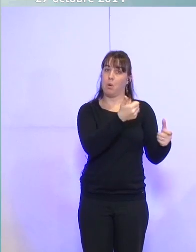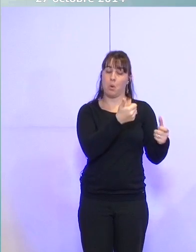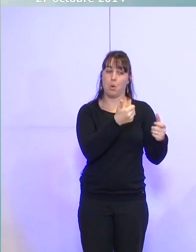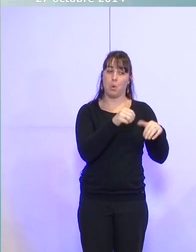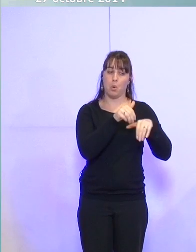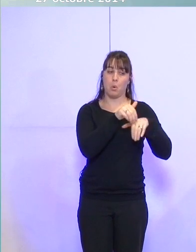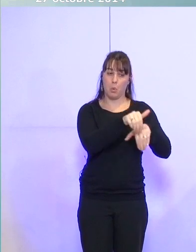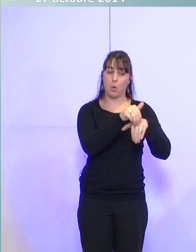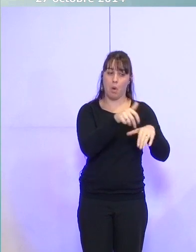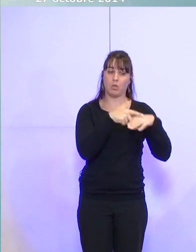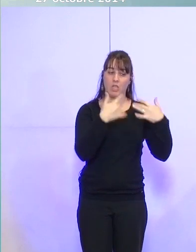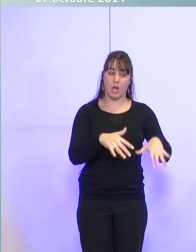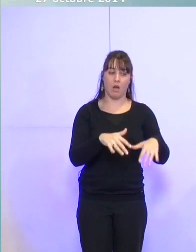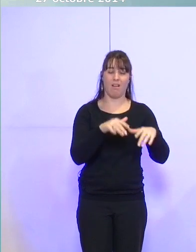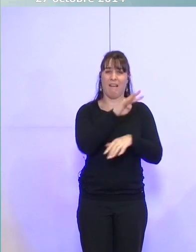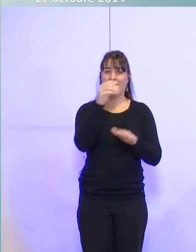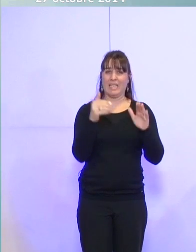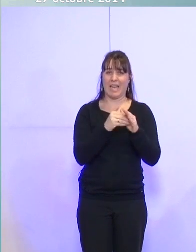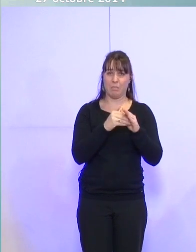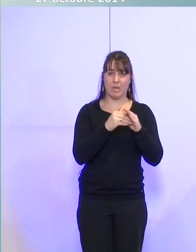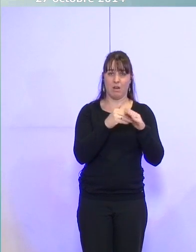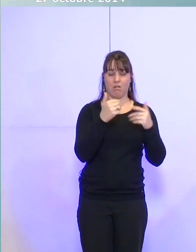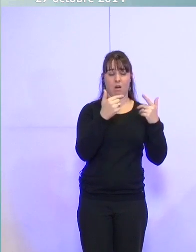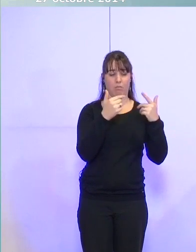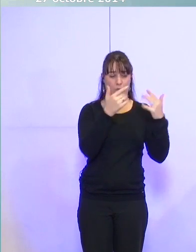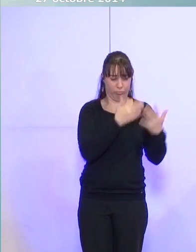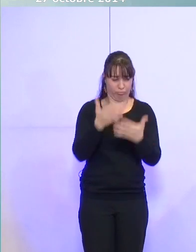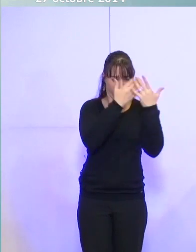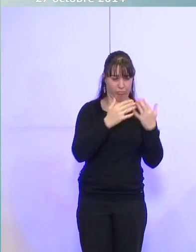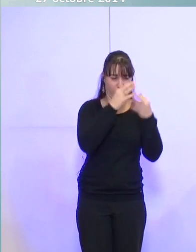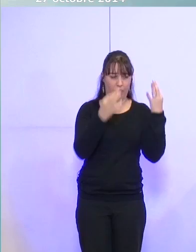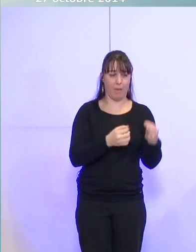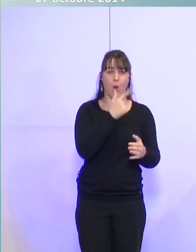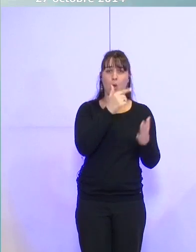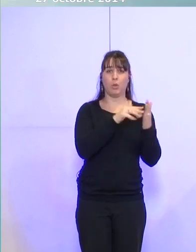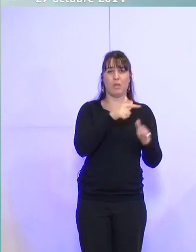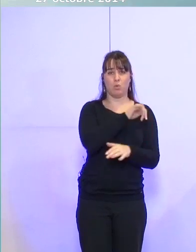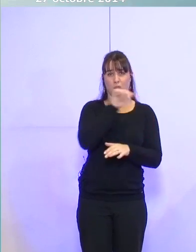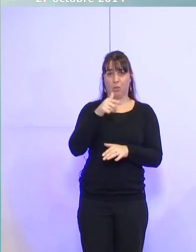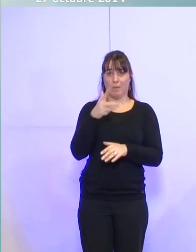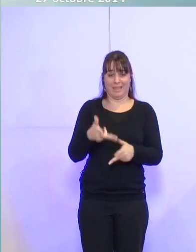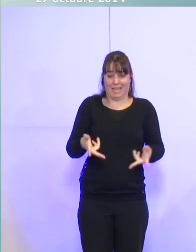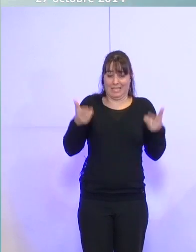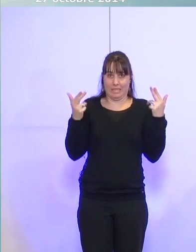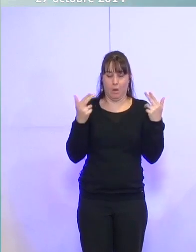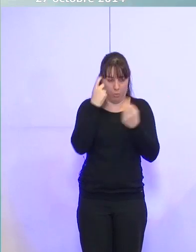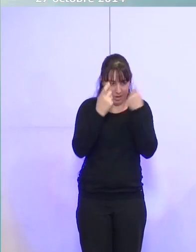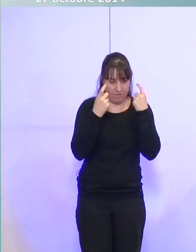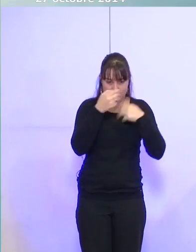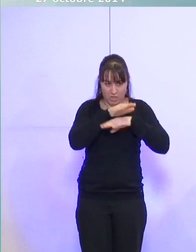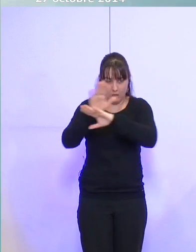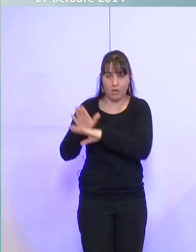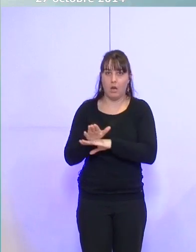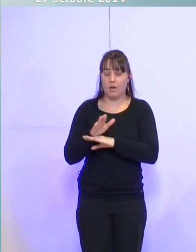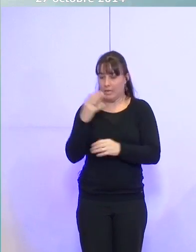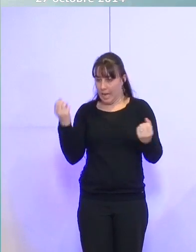4000 écritures comptables des années 2012 et 2013 aux différents centres de coûts afin de déterminer exactement combien